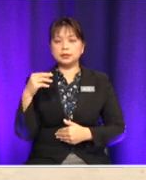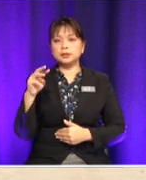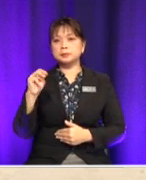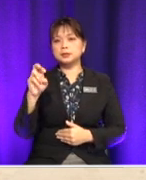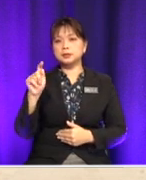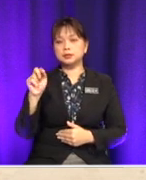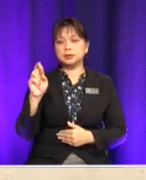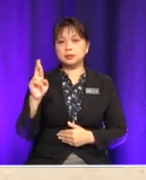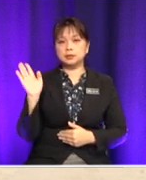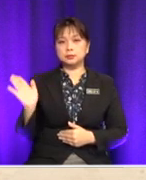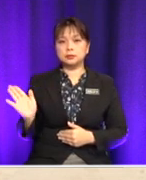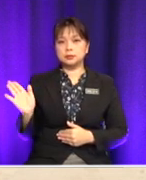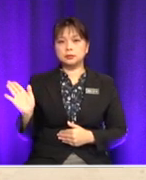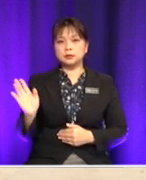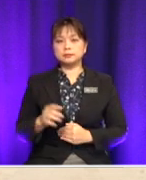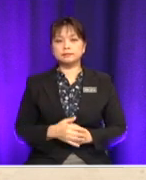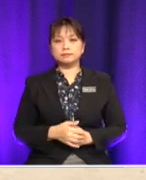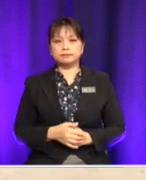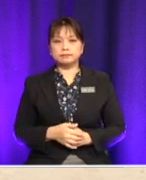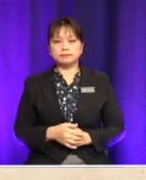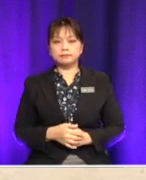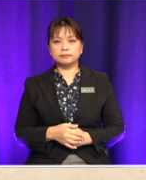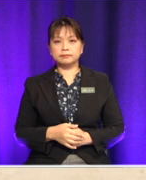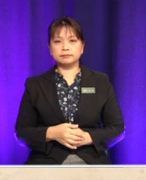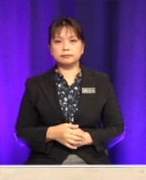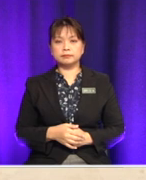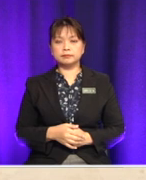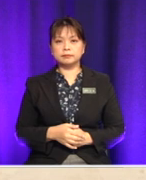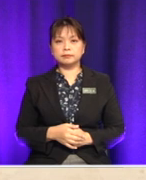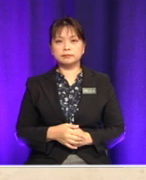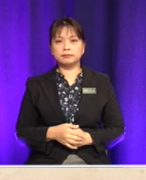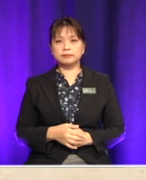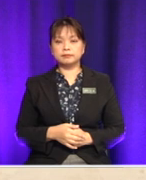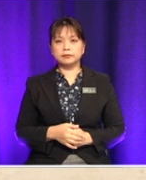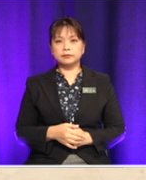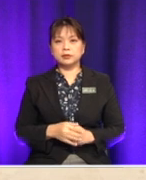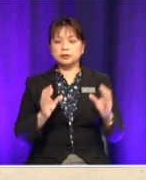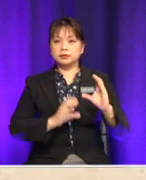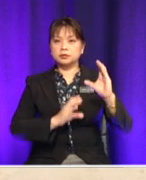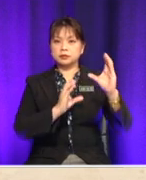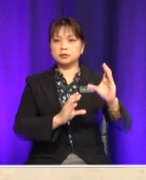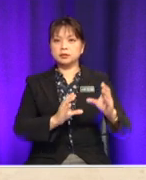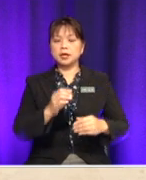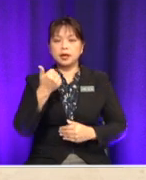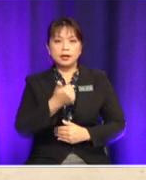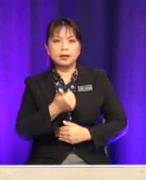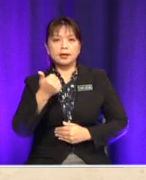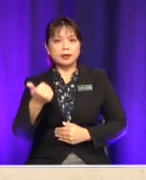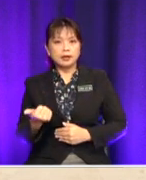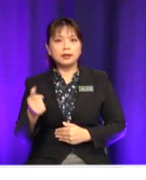ada akuania dan ada X Oh cadangkan alat X